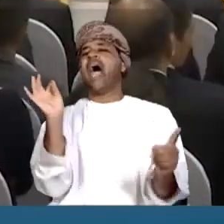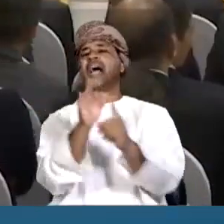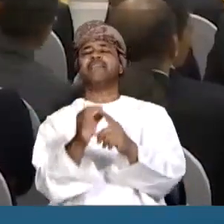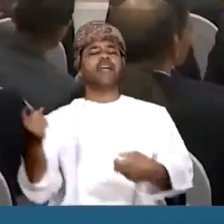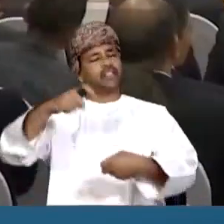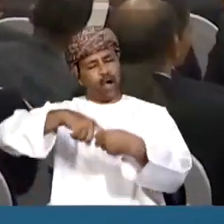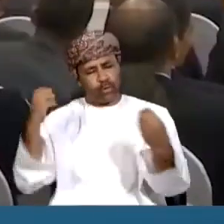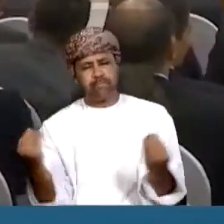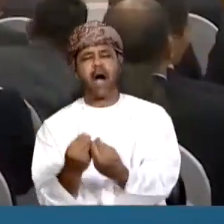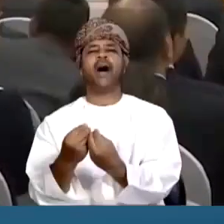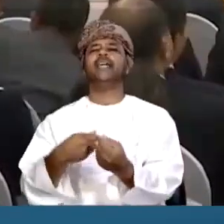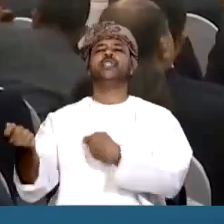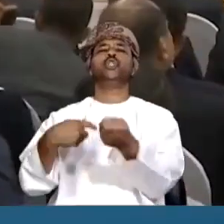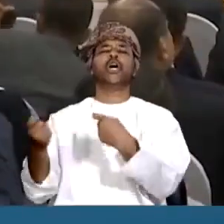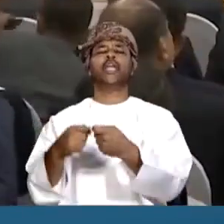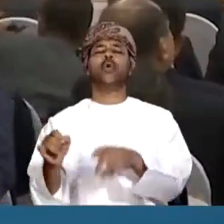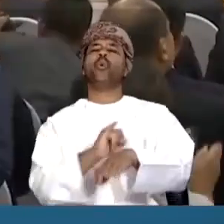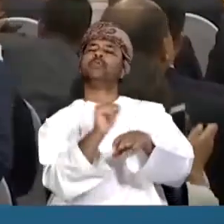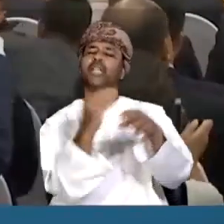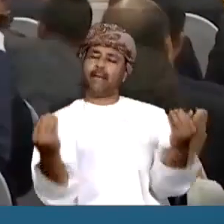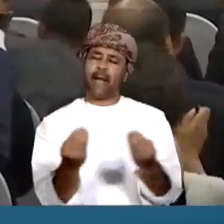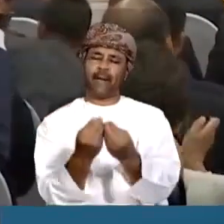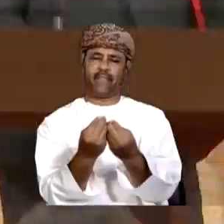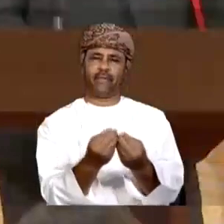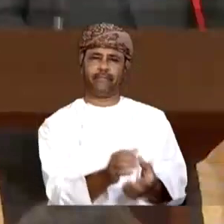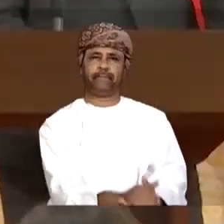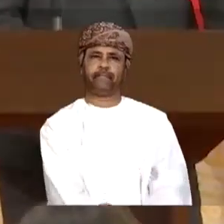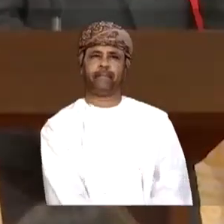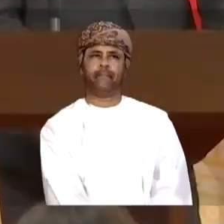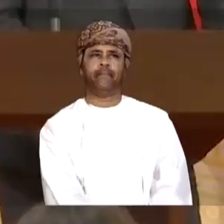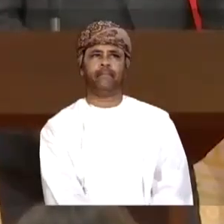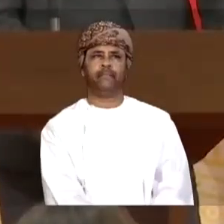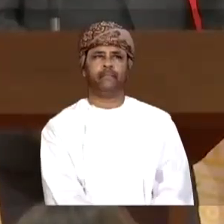توطيد التعاون التجاري والاستثماري بين البلدين.